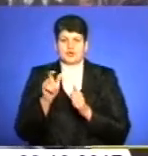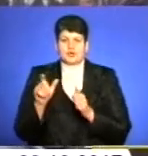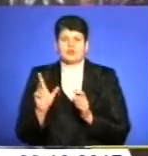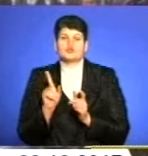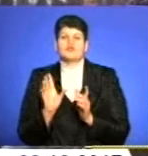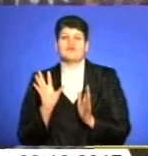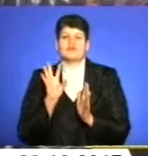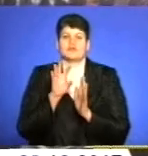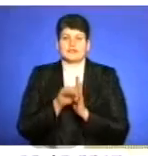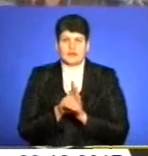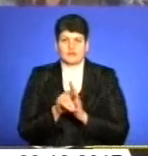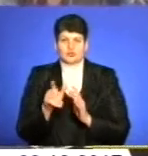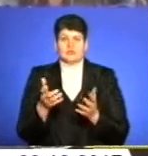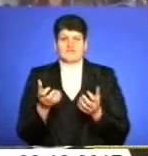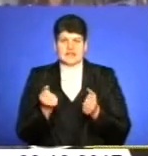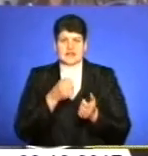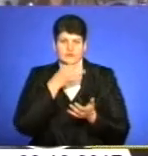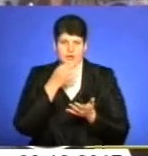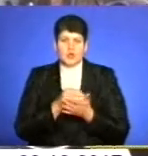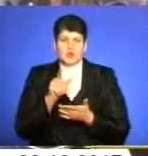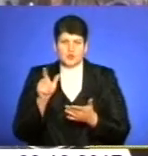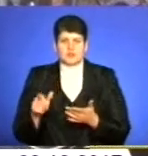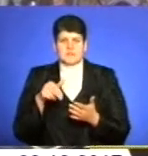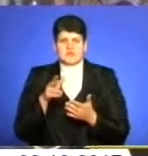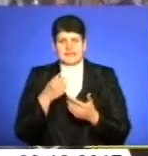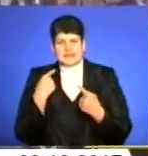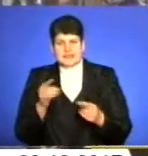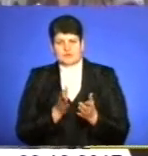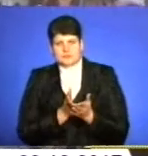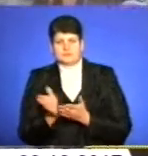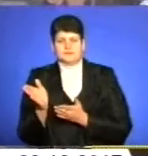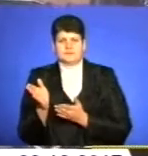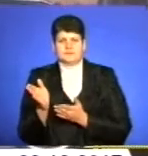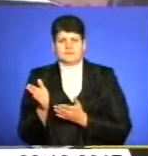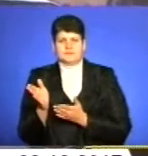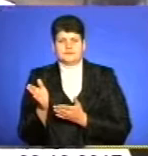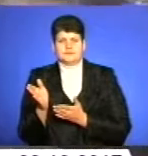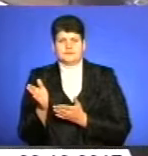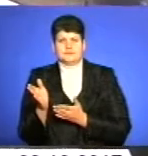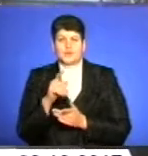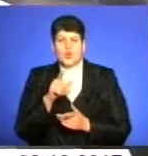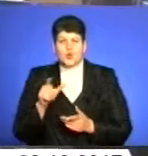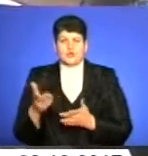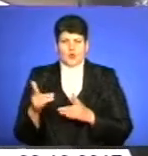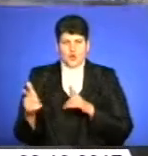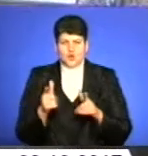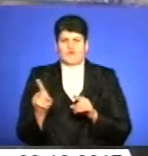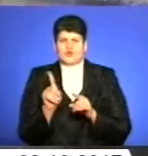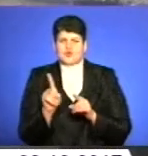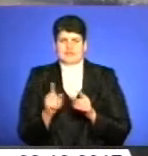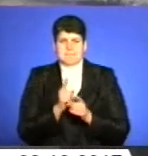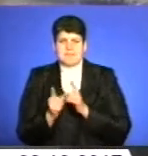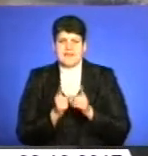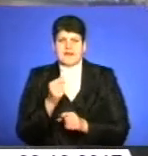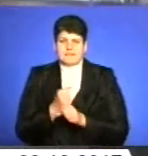Ці люди взяли відповідальність. Я вважаю, що люди пішли з зовсім іншою мотивацією туди. І люди, які готові щось міняти і